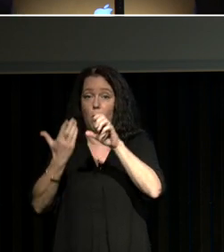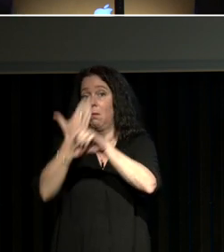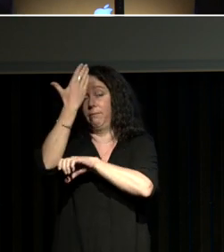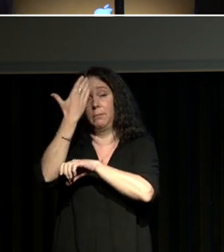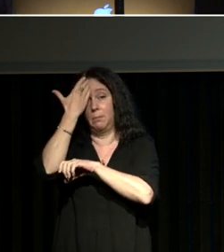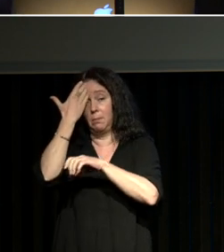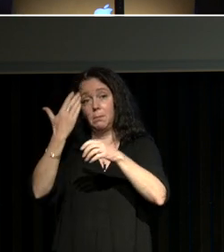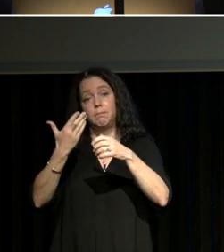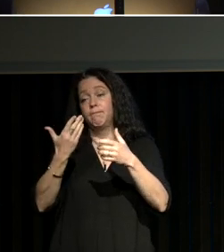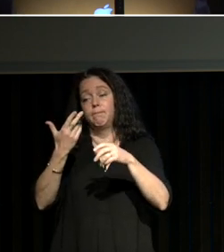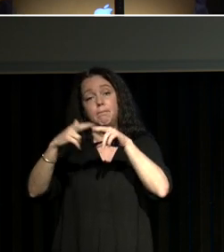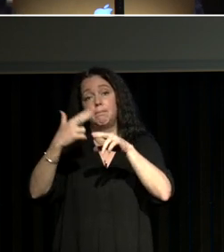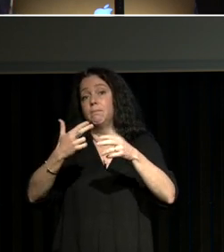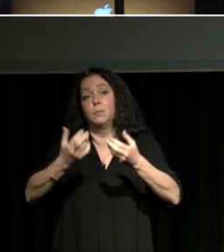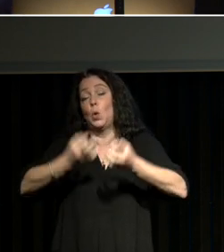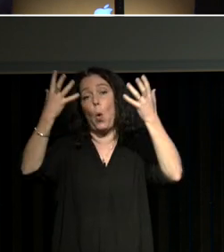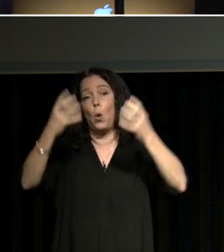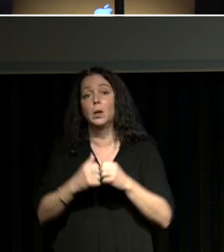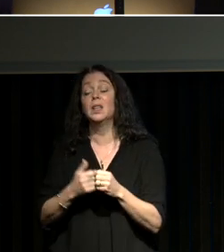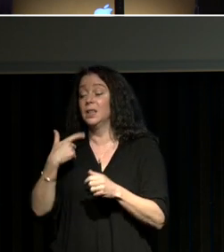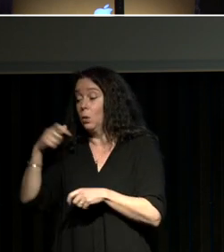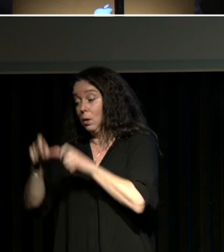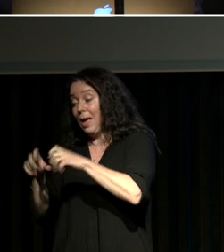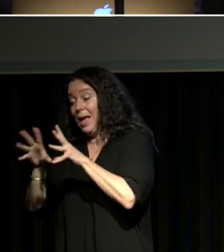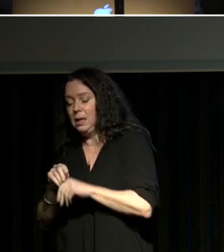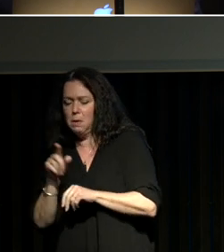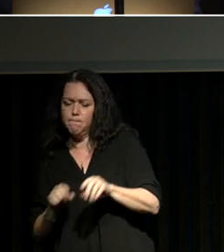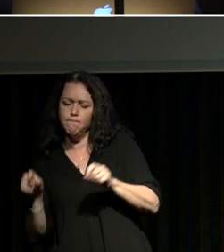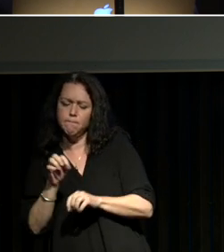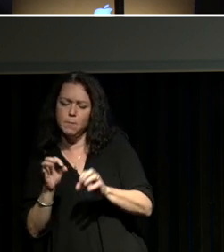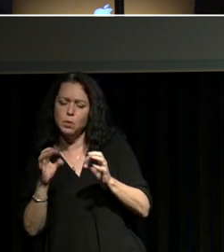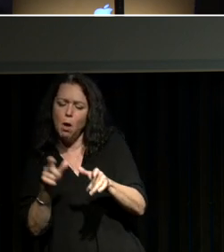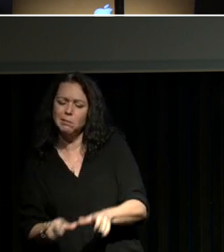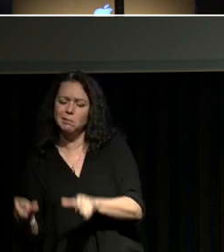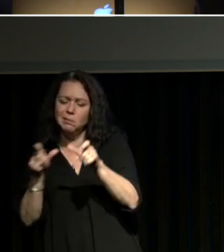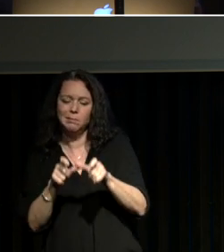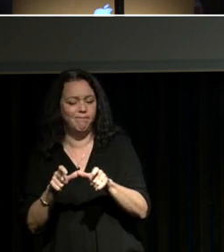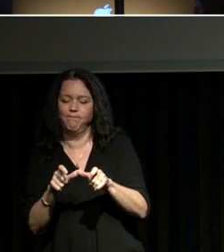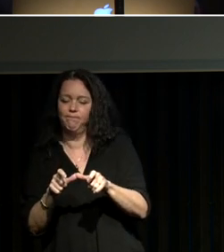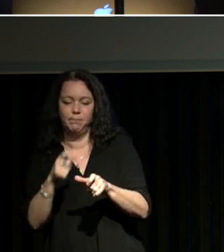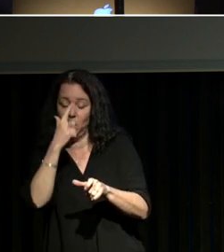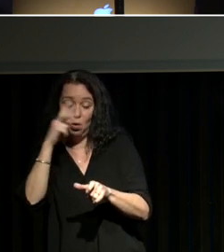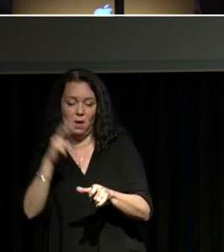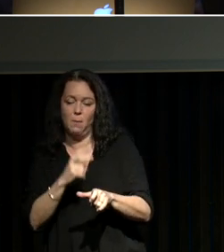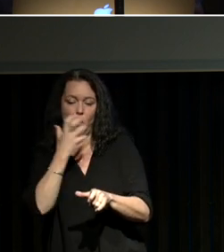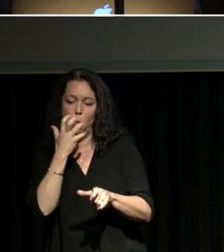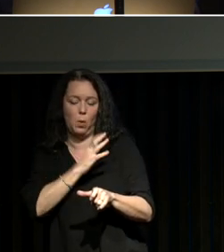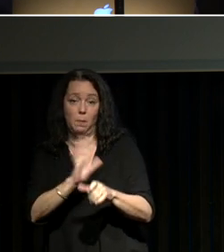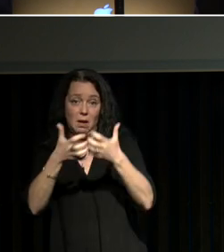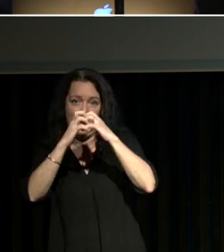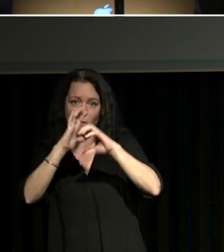en ayant fait beaucoup d'examens, vont prendre leur temps, mais finalement s'apercevoir que le pronostic neurologique est catastrophique.